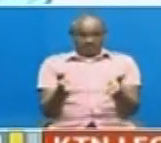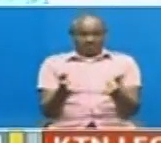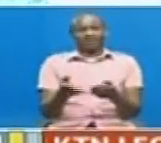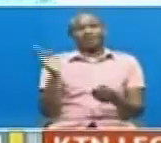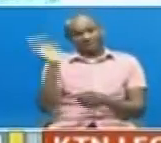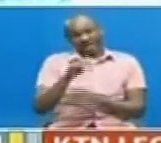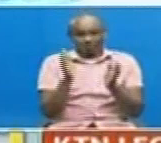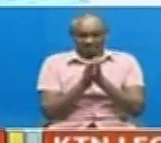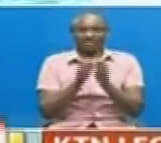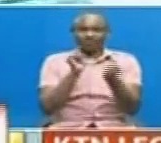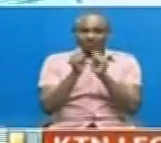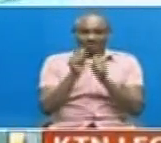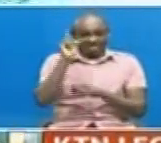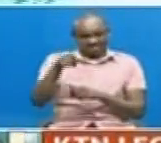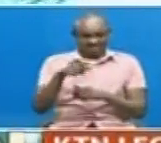na taarifa za sporti.